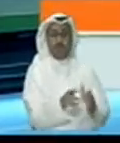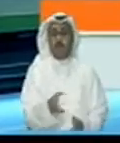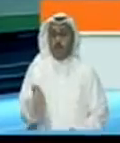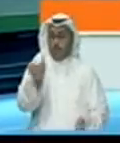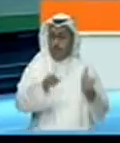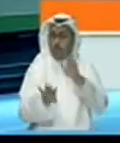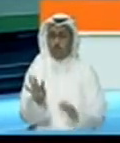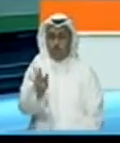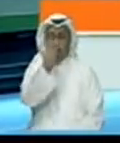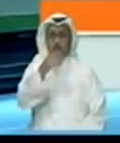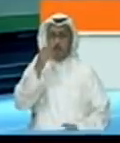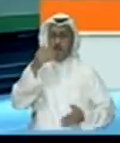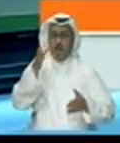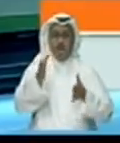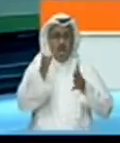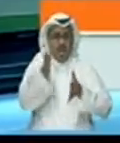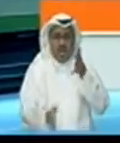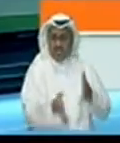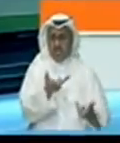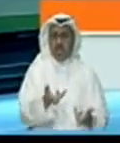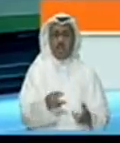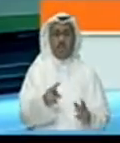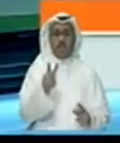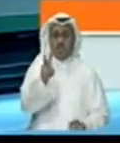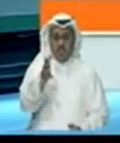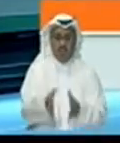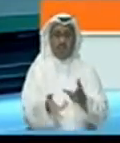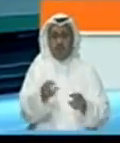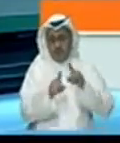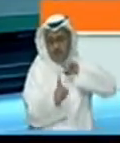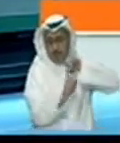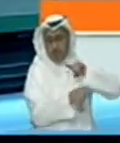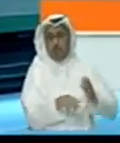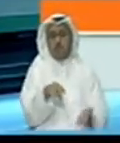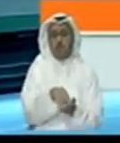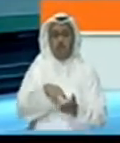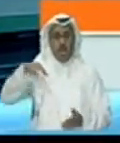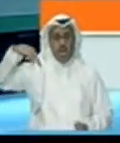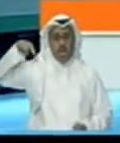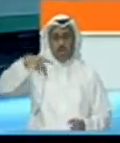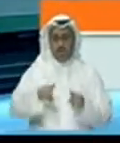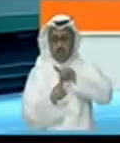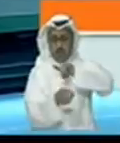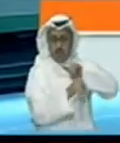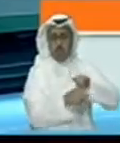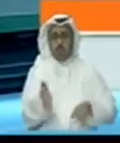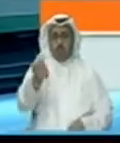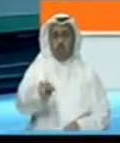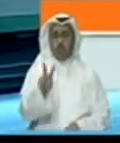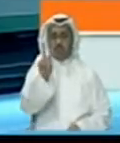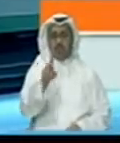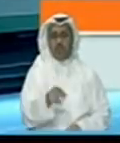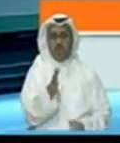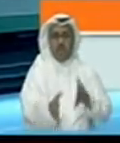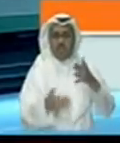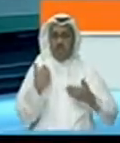قتل 4 مدنيين بينهم طفلان إثر غارات جوية لطائرات النظام السوري على محافظة إدلب التي تتعرض إلى قصف